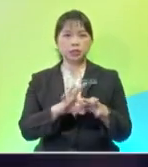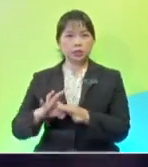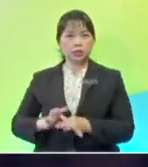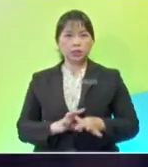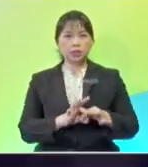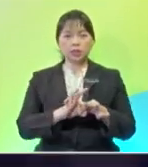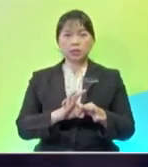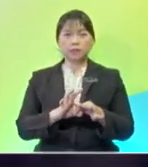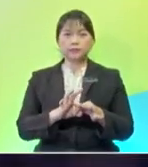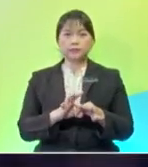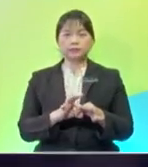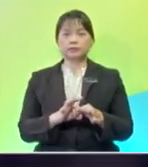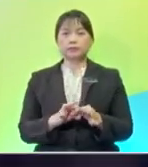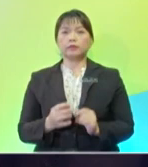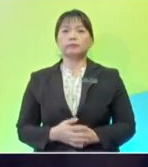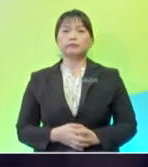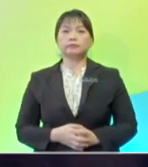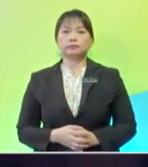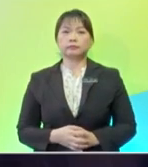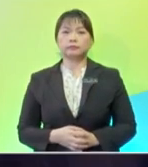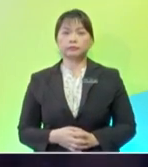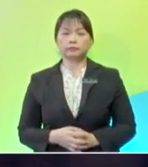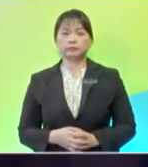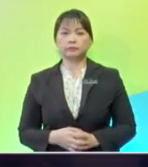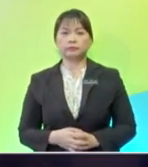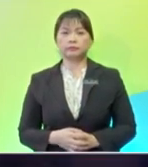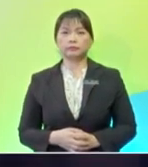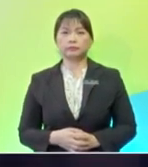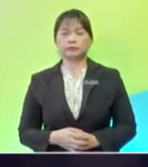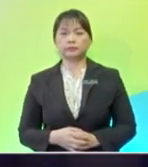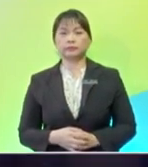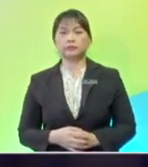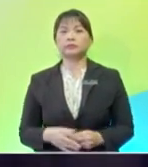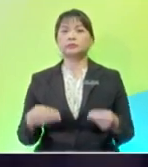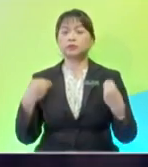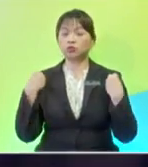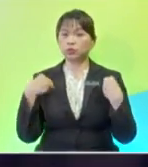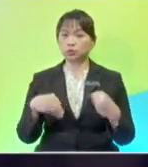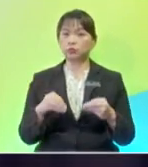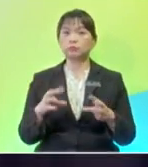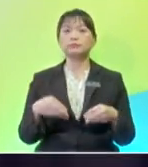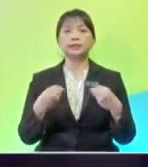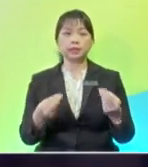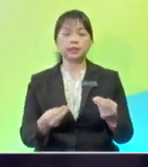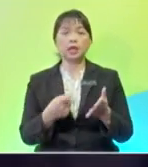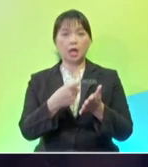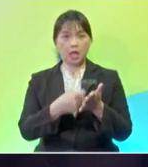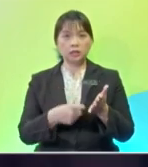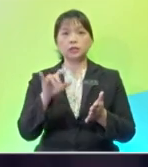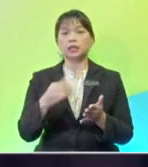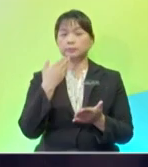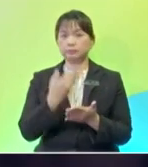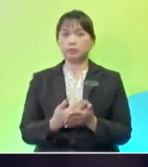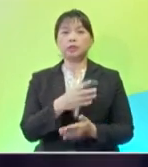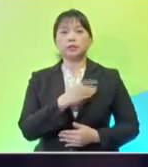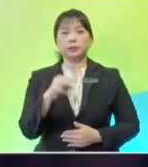kalau penjualnya dia bagi tawaran harga yang yang baik kepada murid-murid tuh nah begitu juga kalau kita tengok murid-murid kita